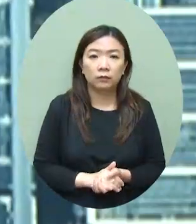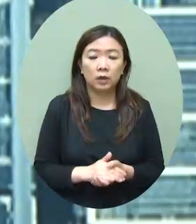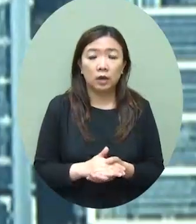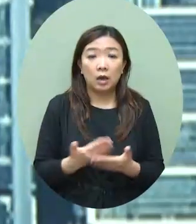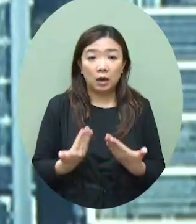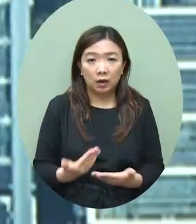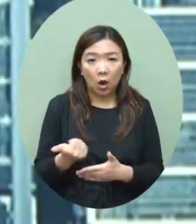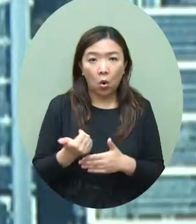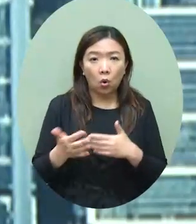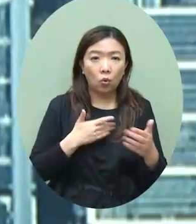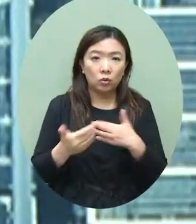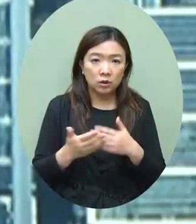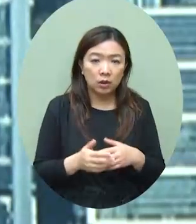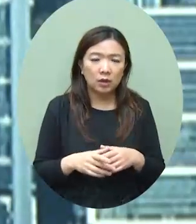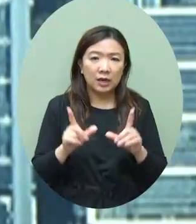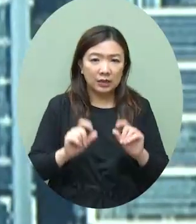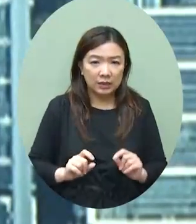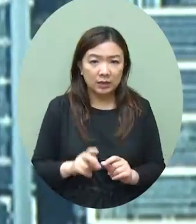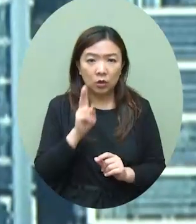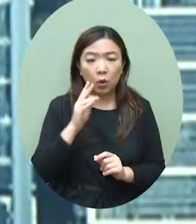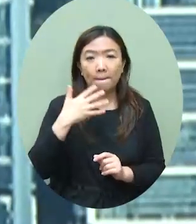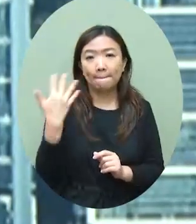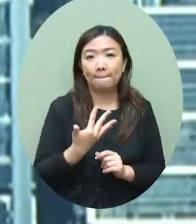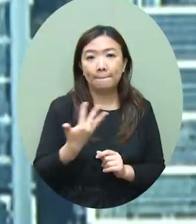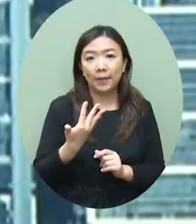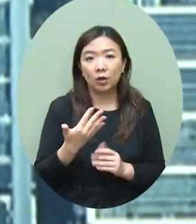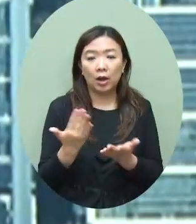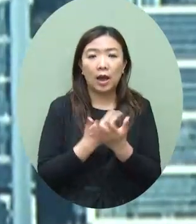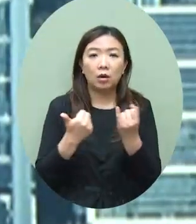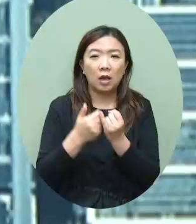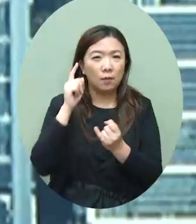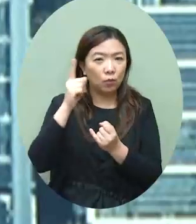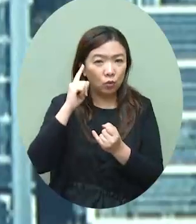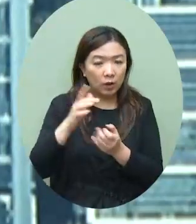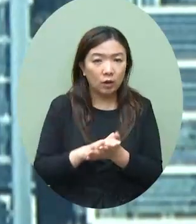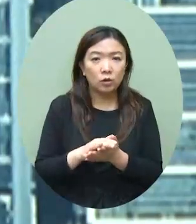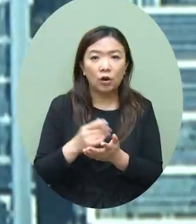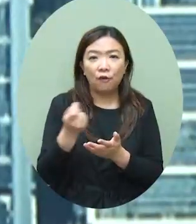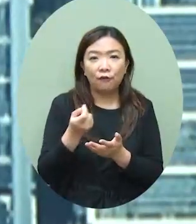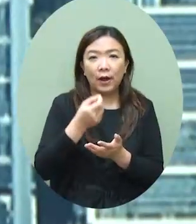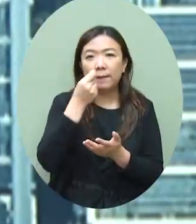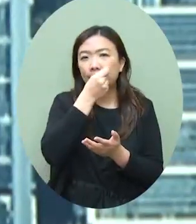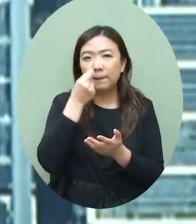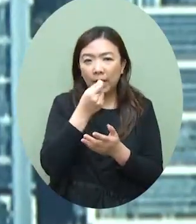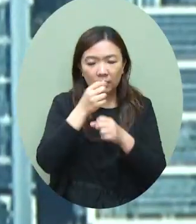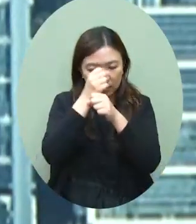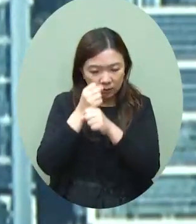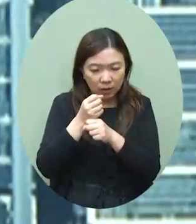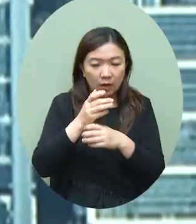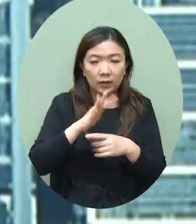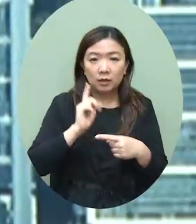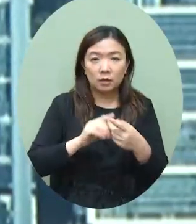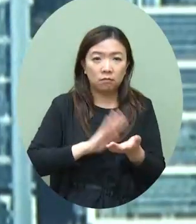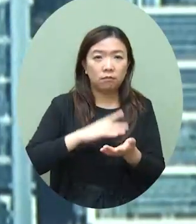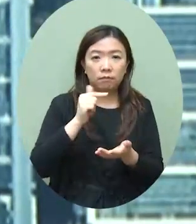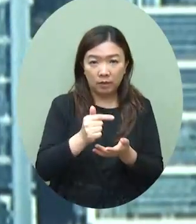話即使有5萬嘅考生每日去做快速抗原檢測，但係真係陽性而需要